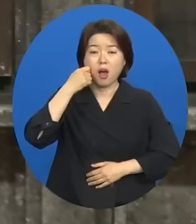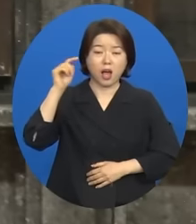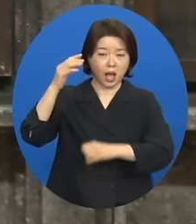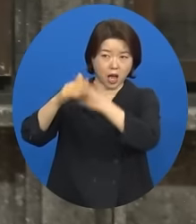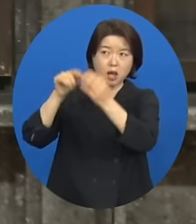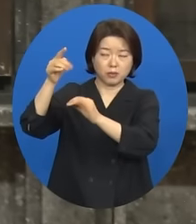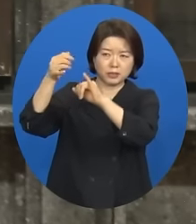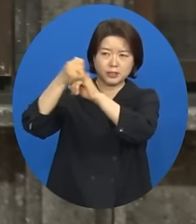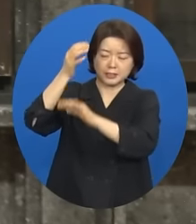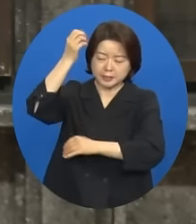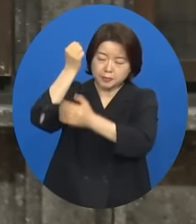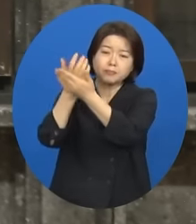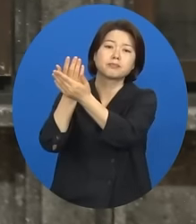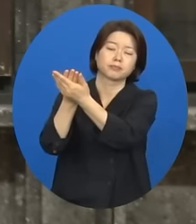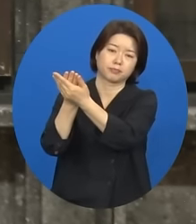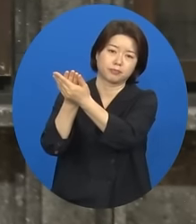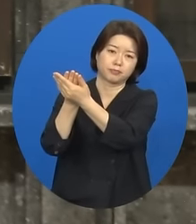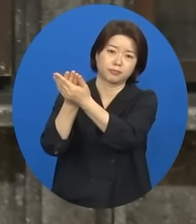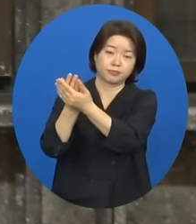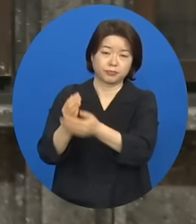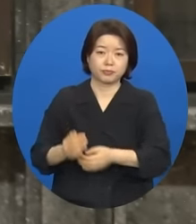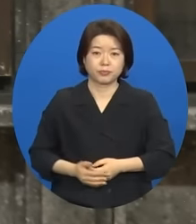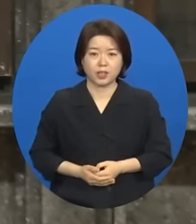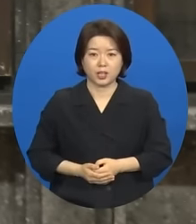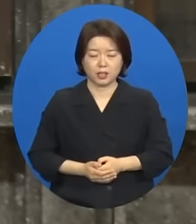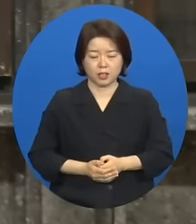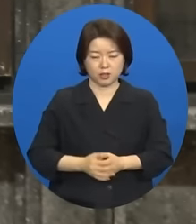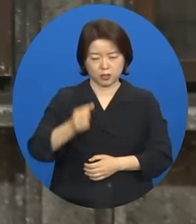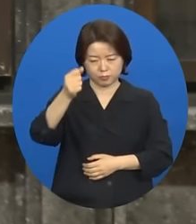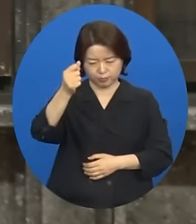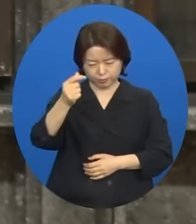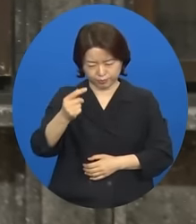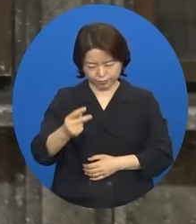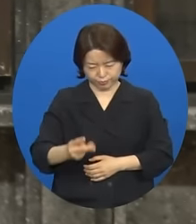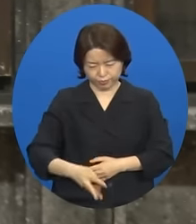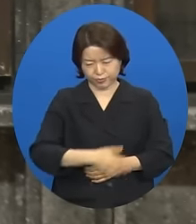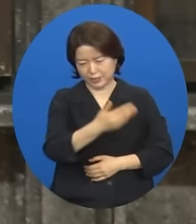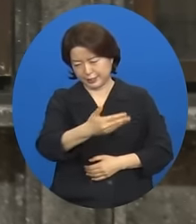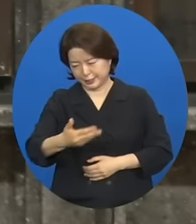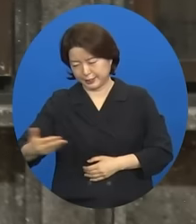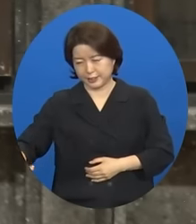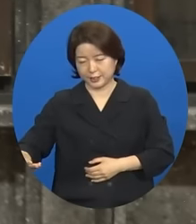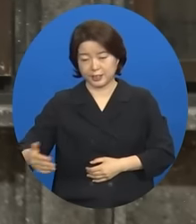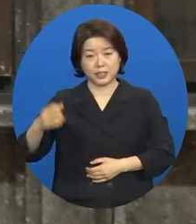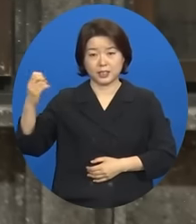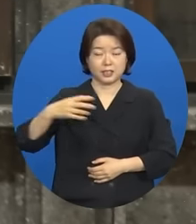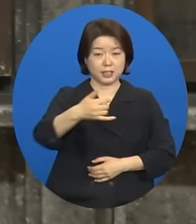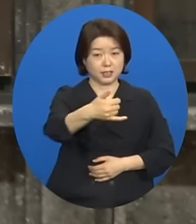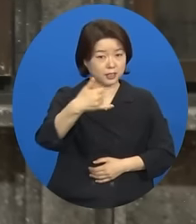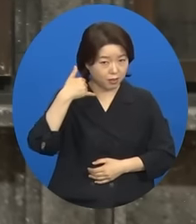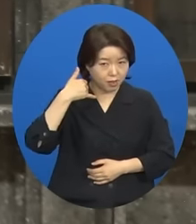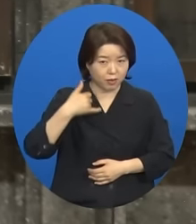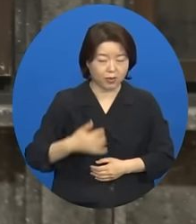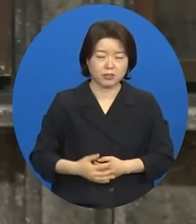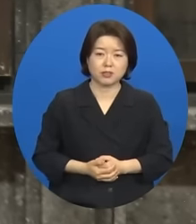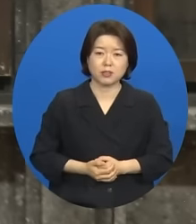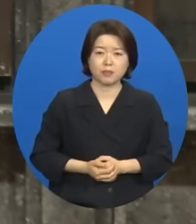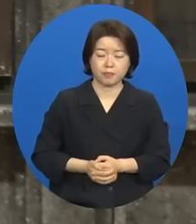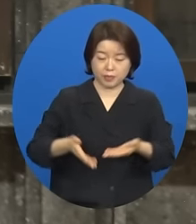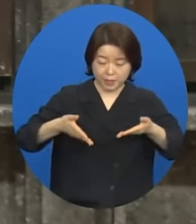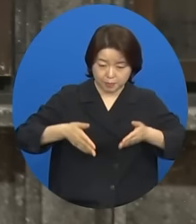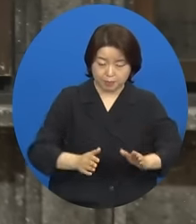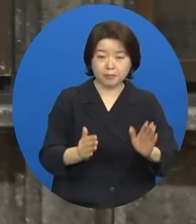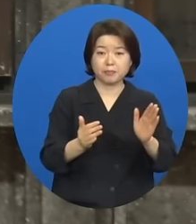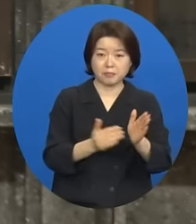약속을 기억해 주십시오. 여러 주가 지났어요. 다시 연락이 왔습니다. 출산을